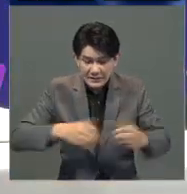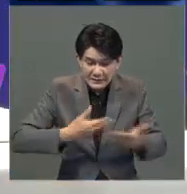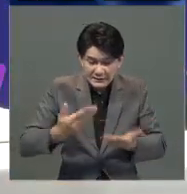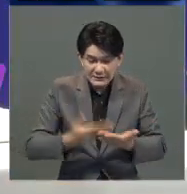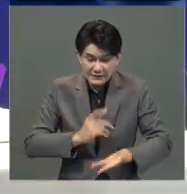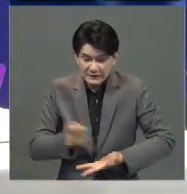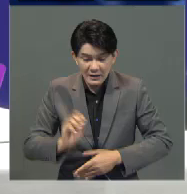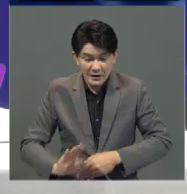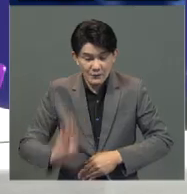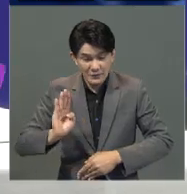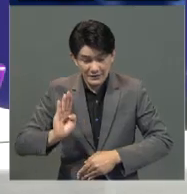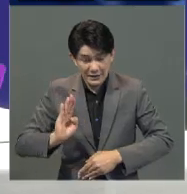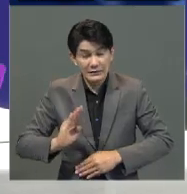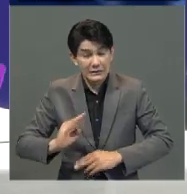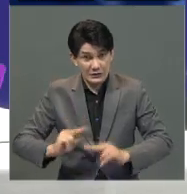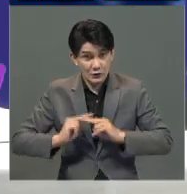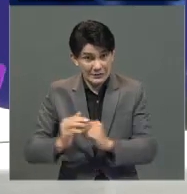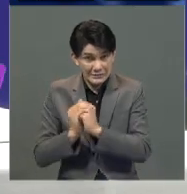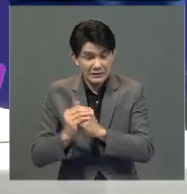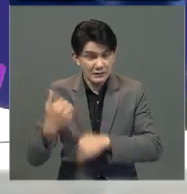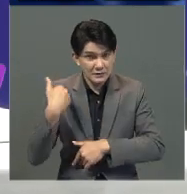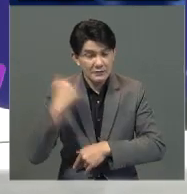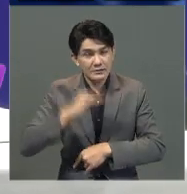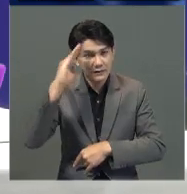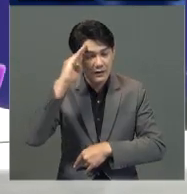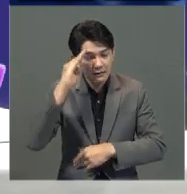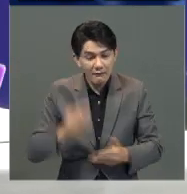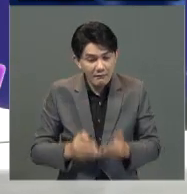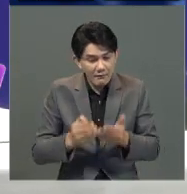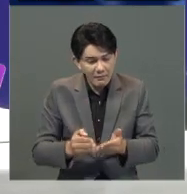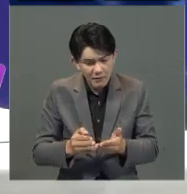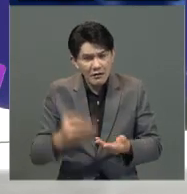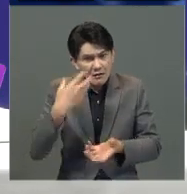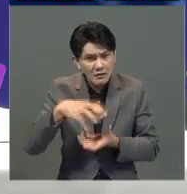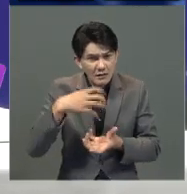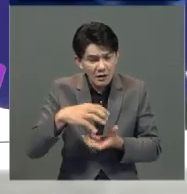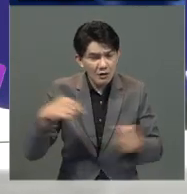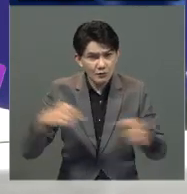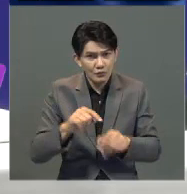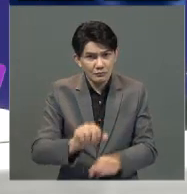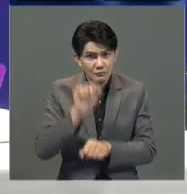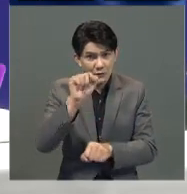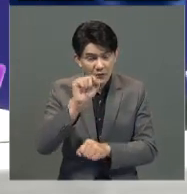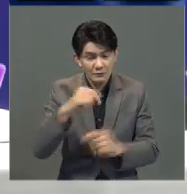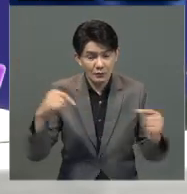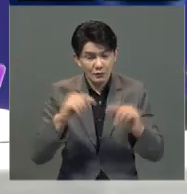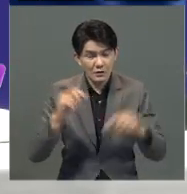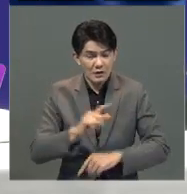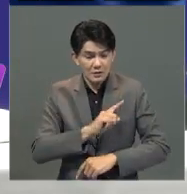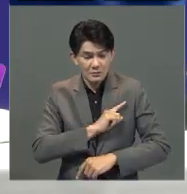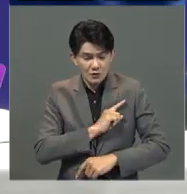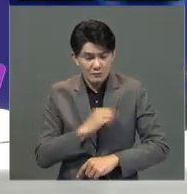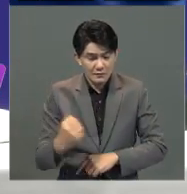จ่ายเงินให้กับบริษัทเอกชนแห่งหนึ่งของจีนอีกทั้งกองทัพเรือก็ไม่เคยเปิดเผยหนังสือมอบอำนาจจากรัฐบาลไทย